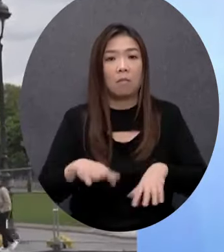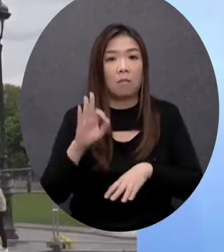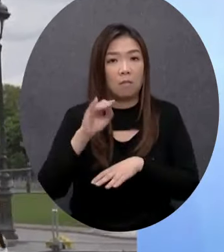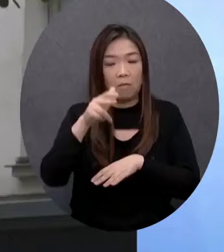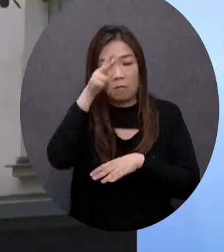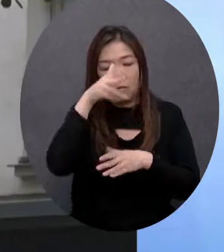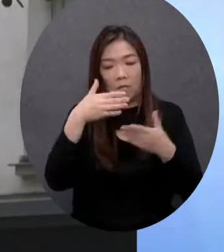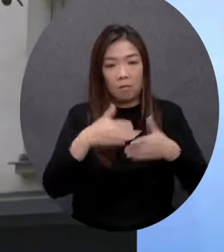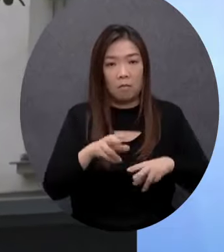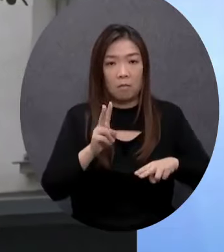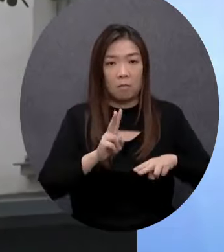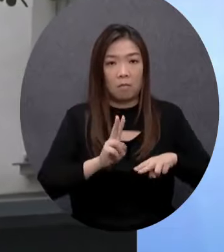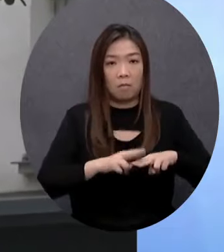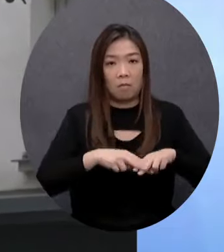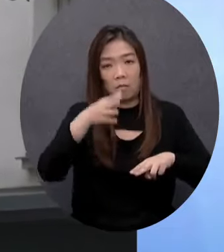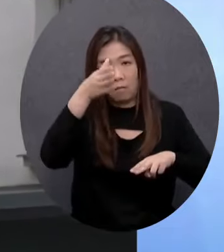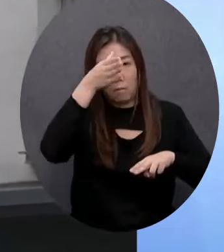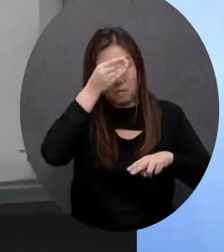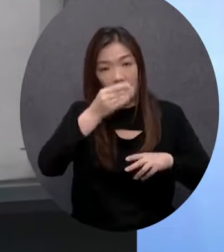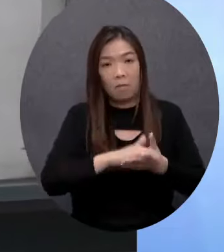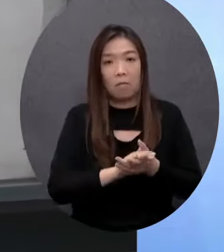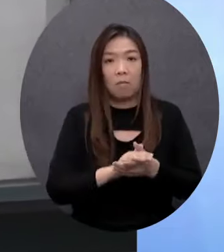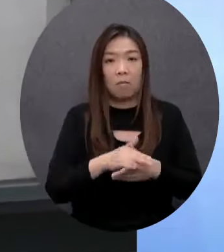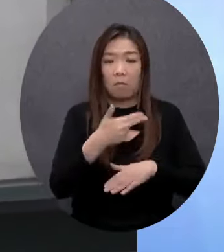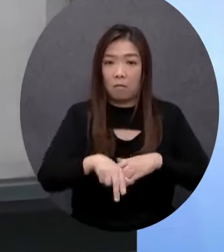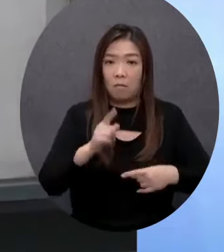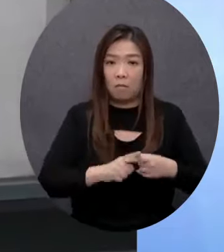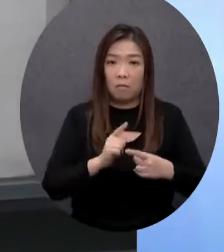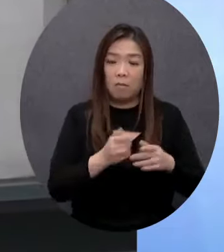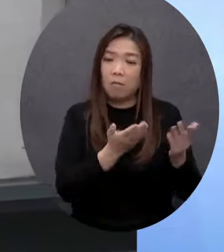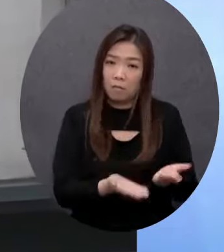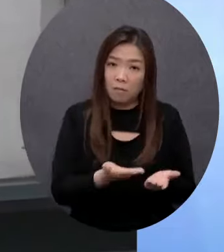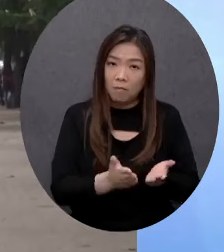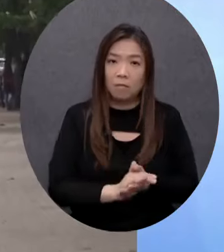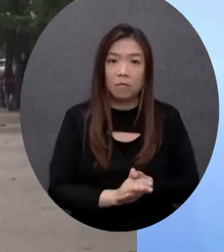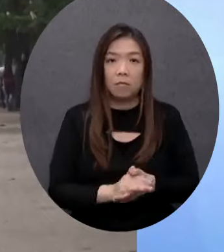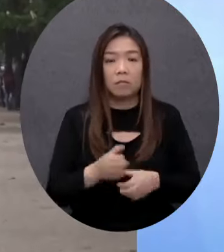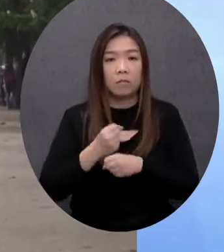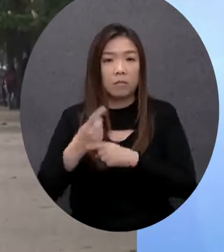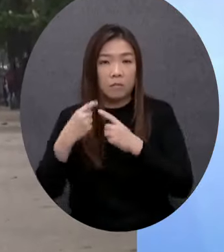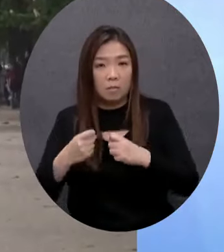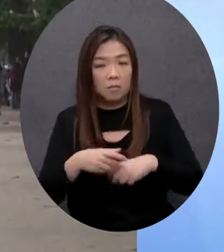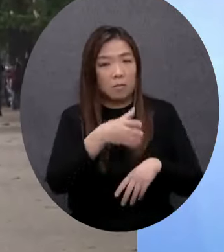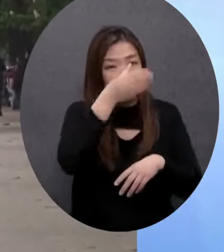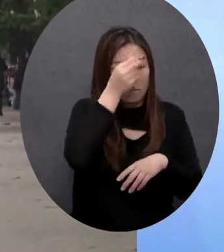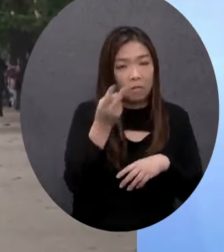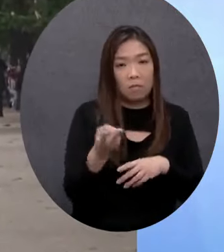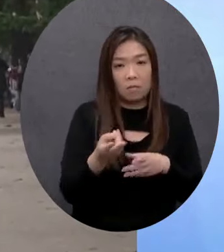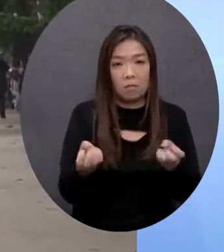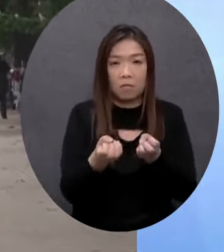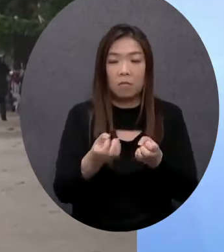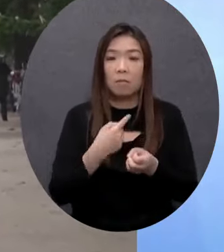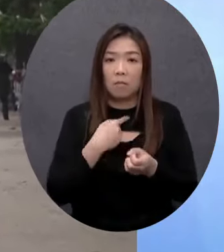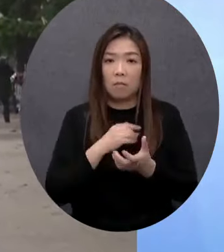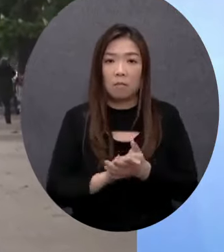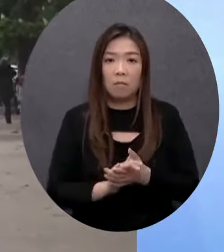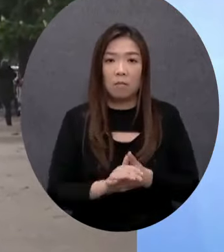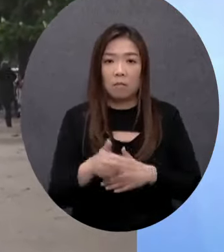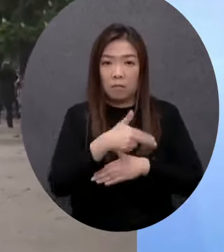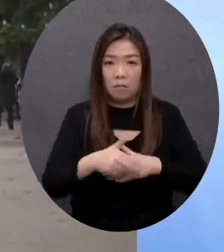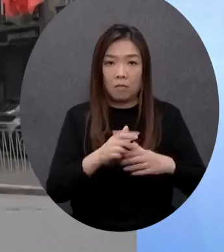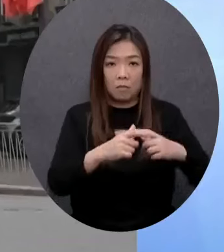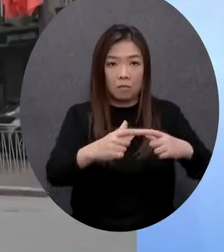为习近平举行正式欢迎仪式。马克龙亦都会同习近平举行双边会谈，并设国宴纪